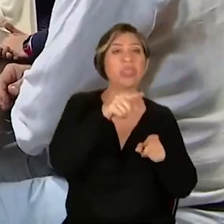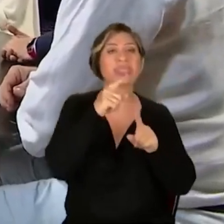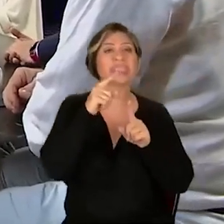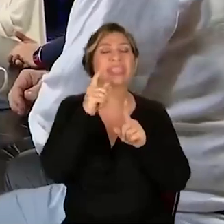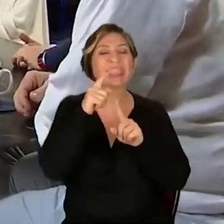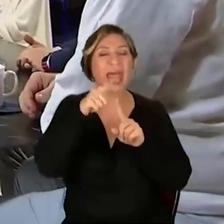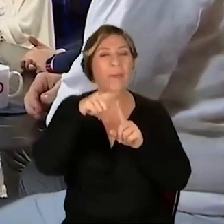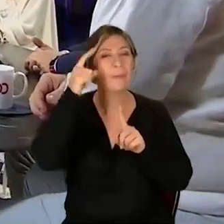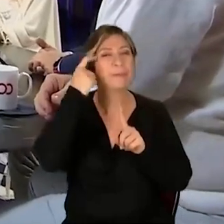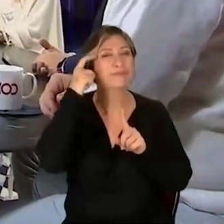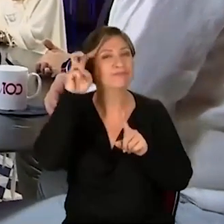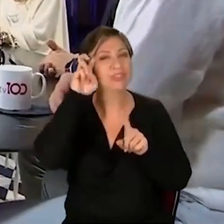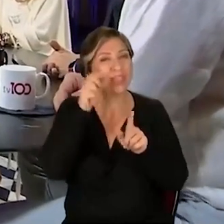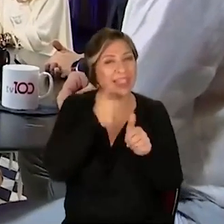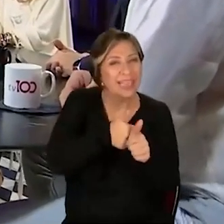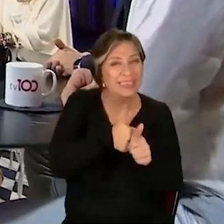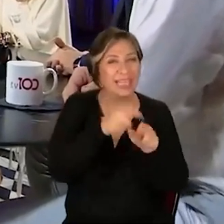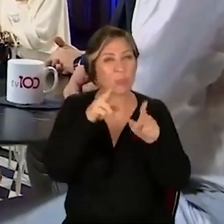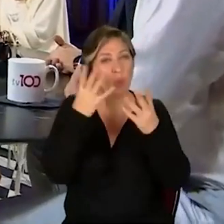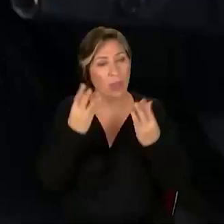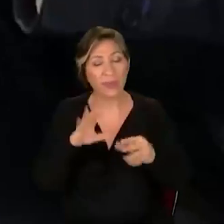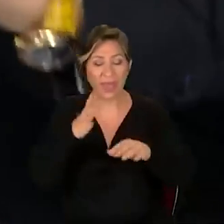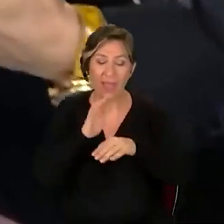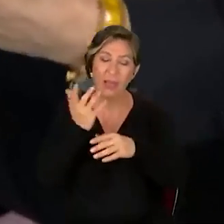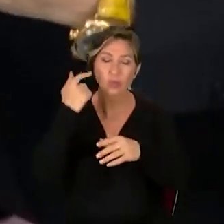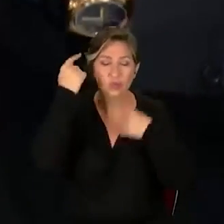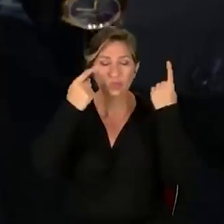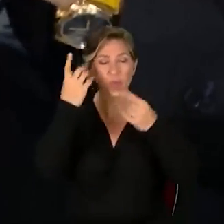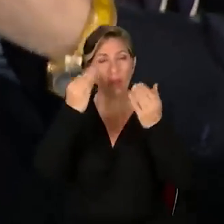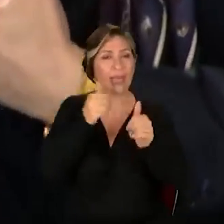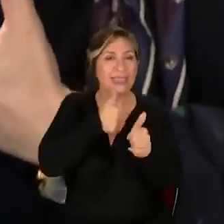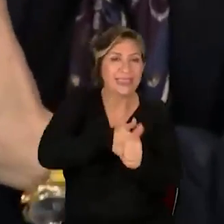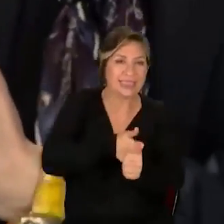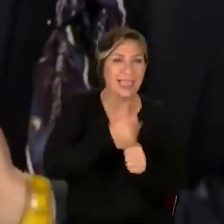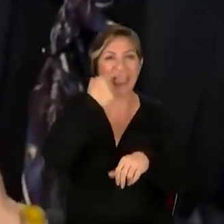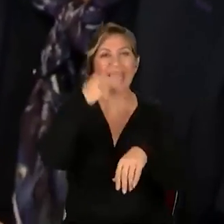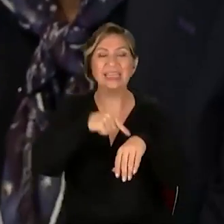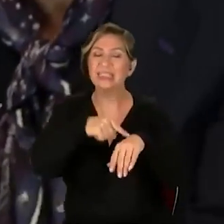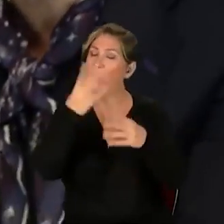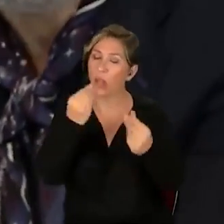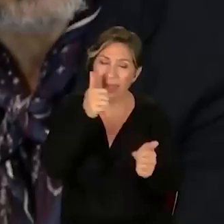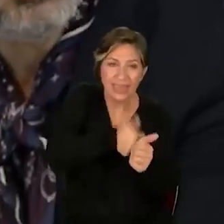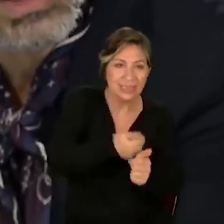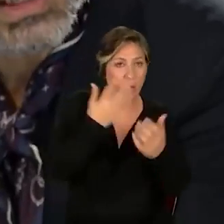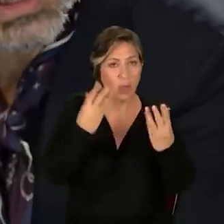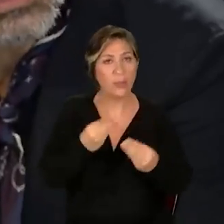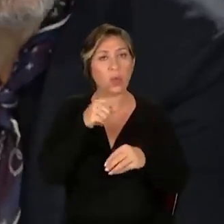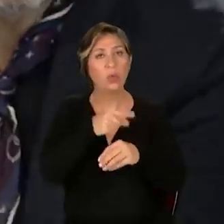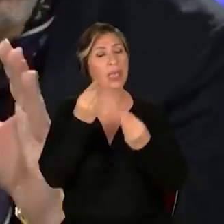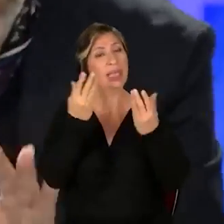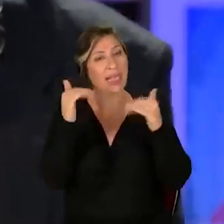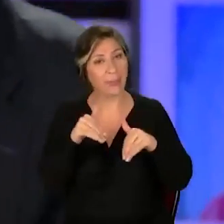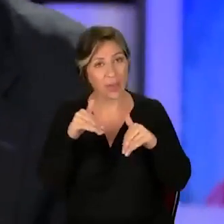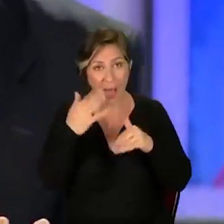hı. Terapi, fizyolojik terapi olabilir ya da düşünsel, inançsal bir terapi de olabilir ve o da buraya iyi